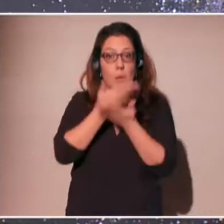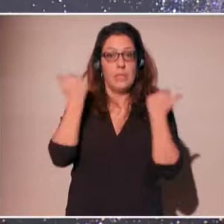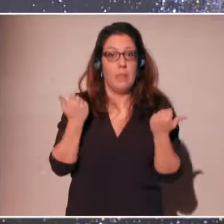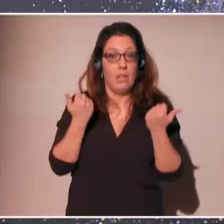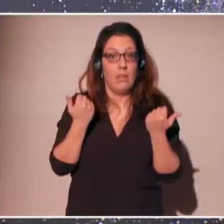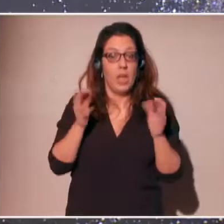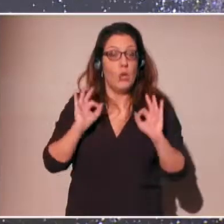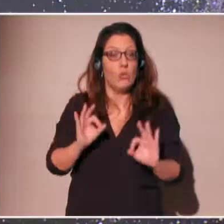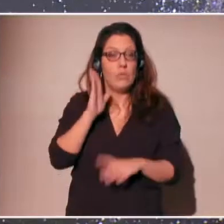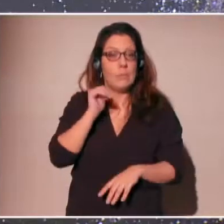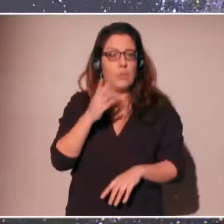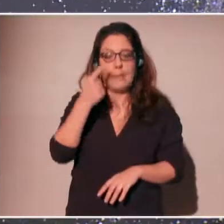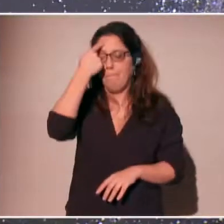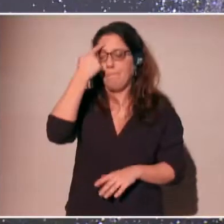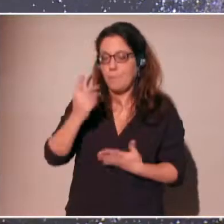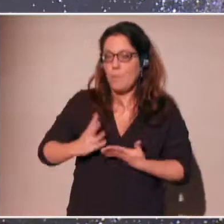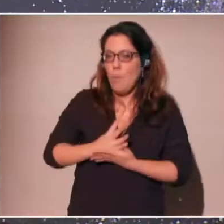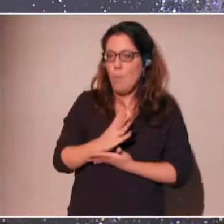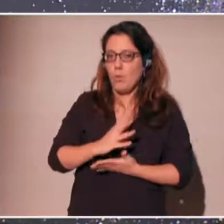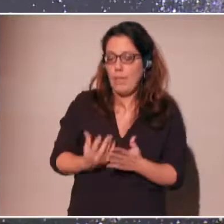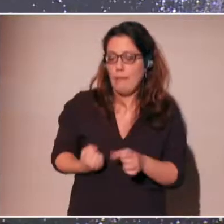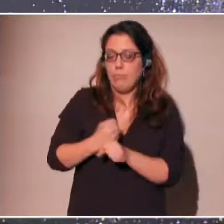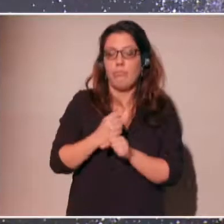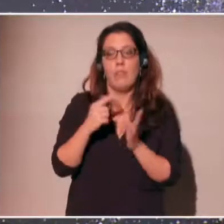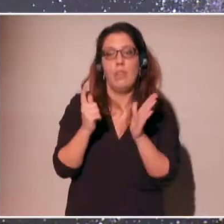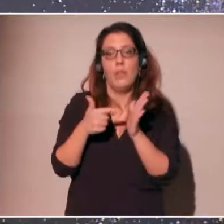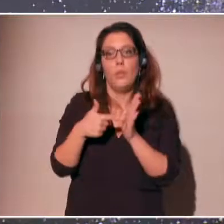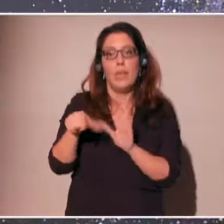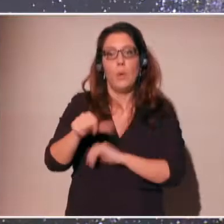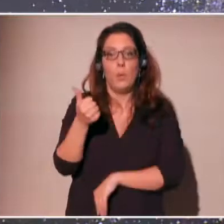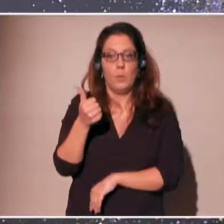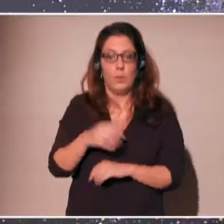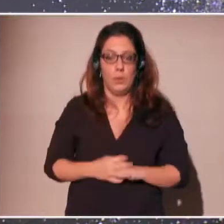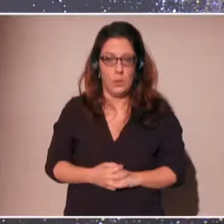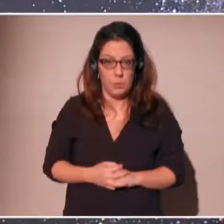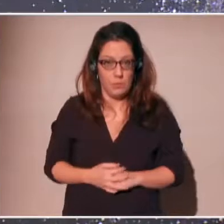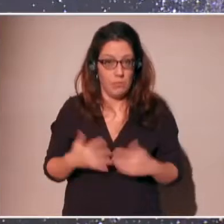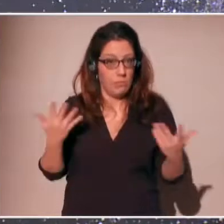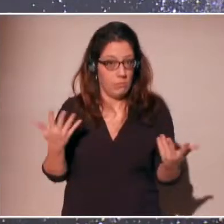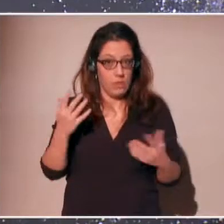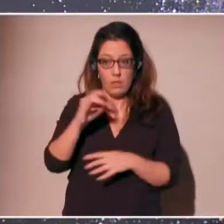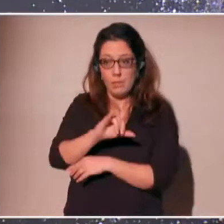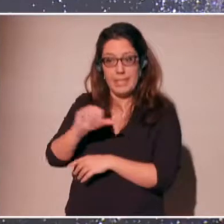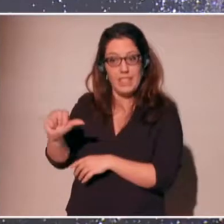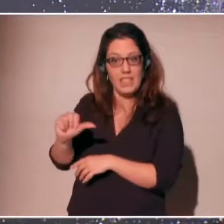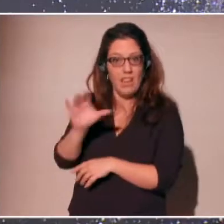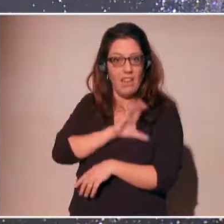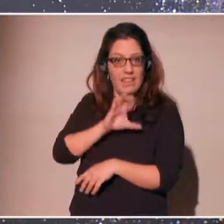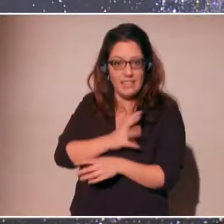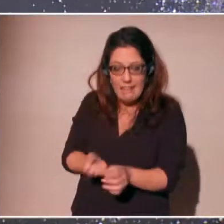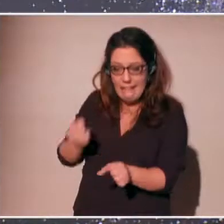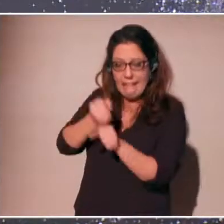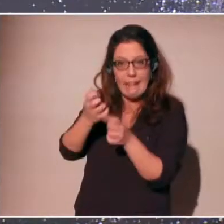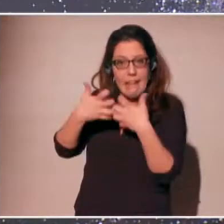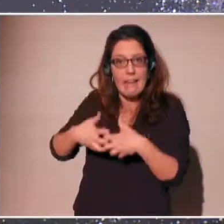2011, c'est-à-dire développer une intelligence artificielle qui pourrait passer l'examen d'entrée